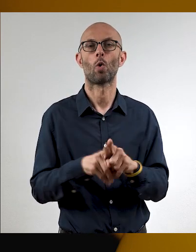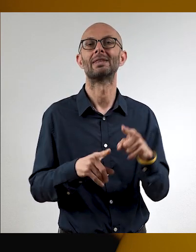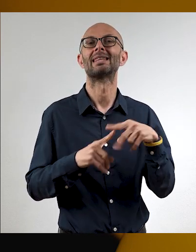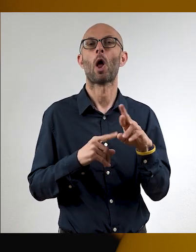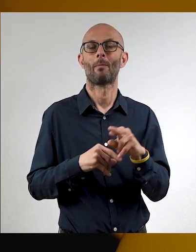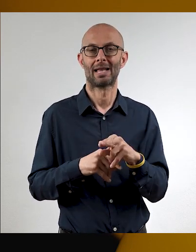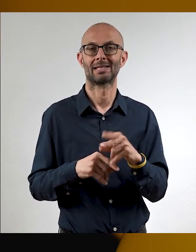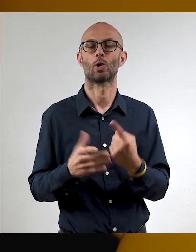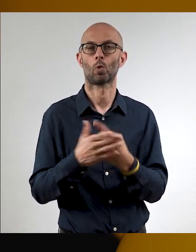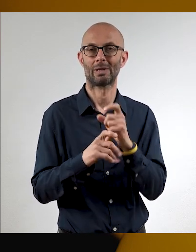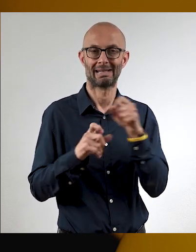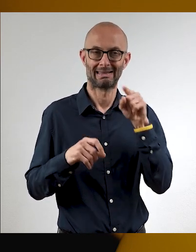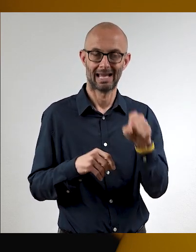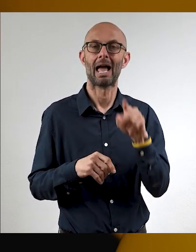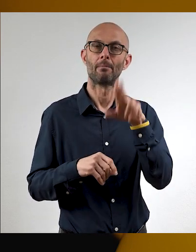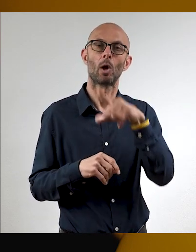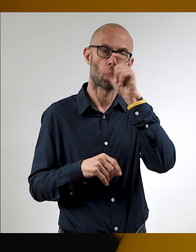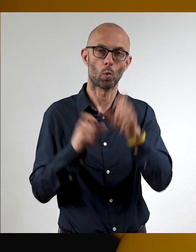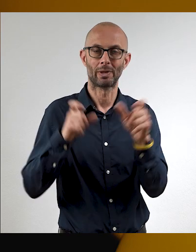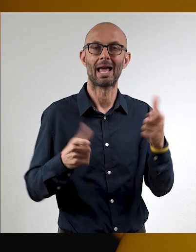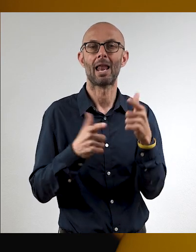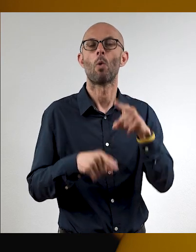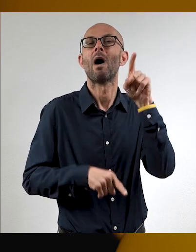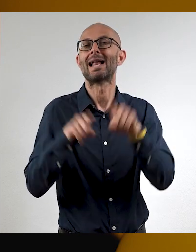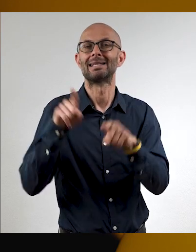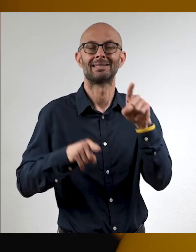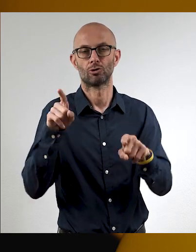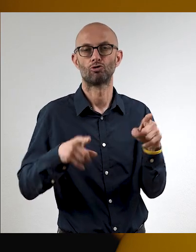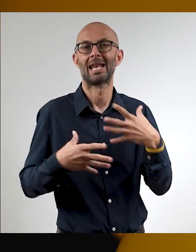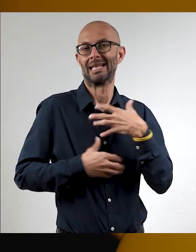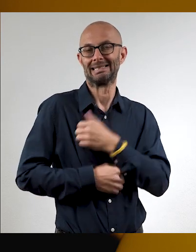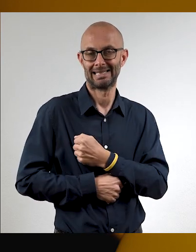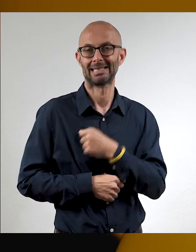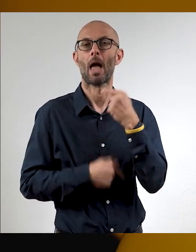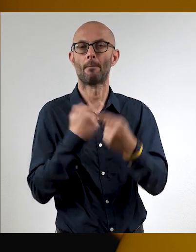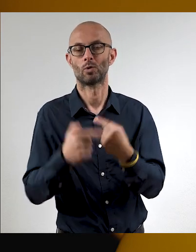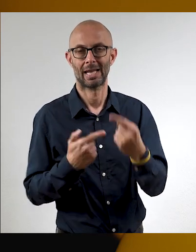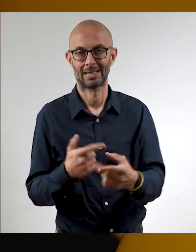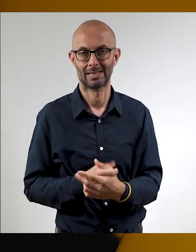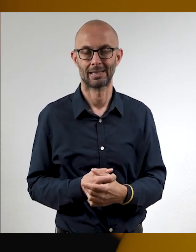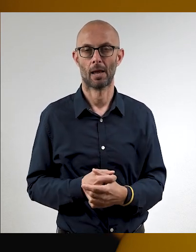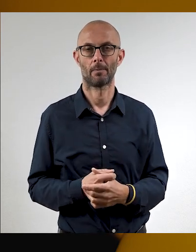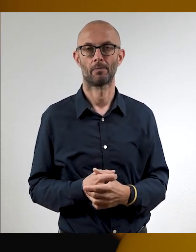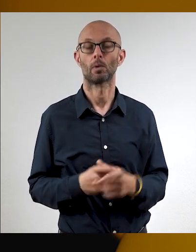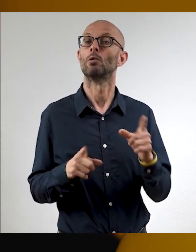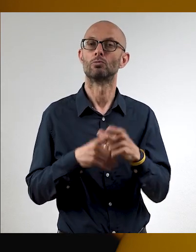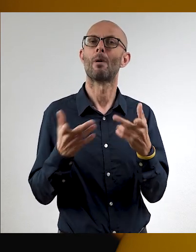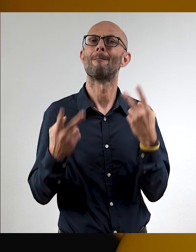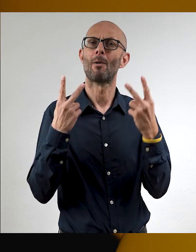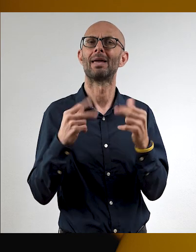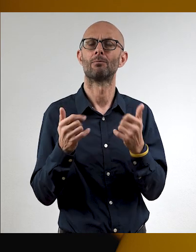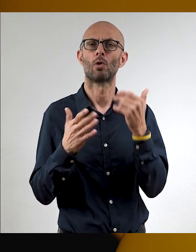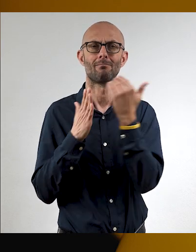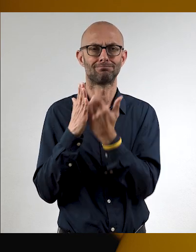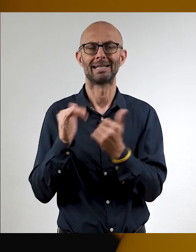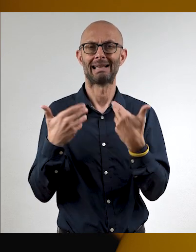travmatski dogodek, zaradi katerega imajo ljudje lahko različne stiske, posledice. Torej, pomembno